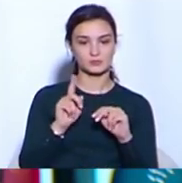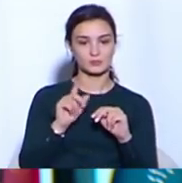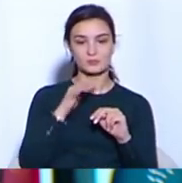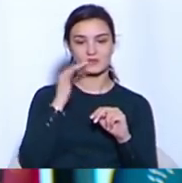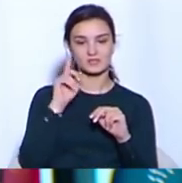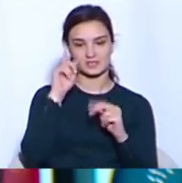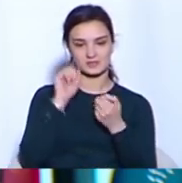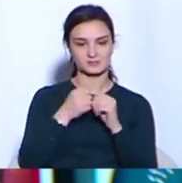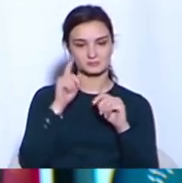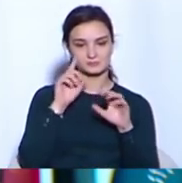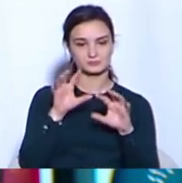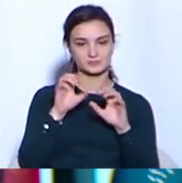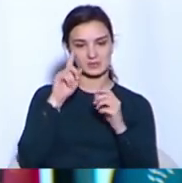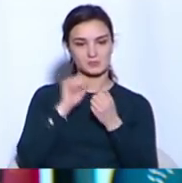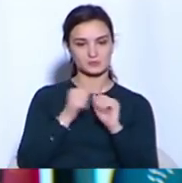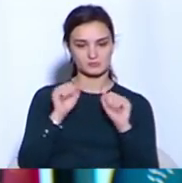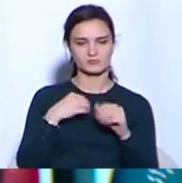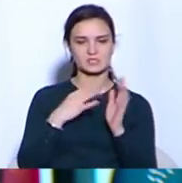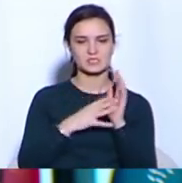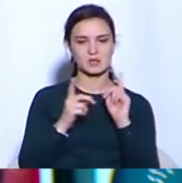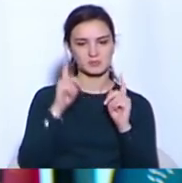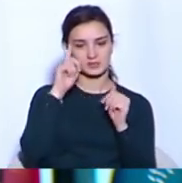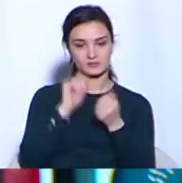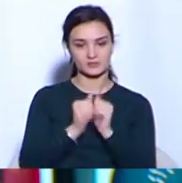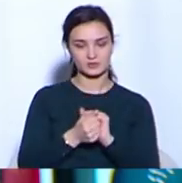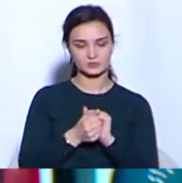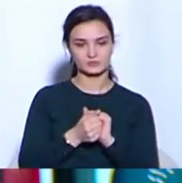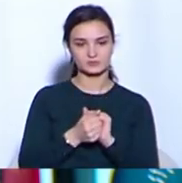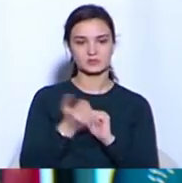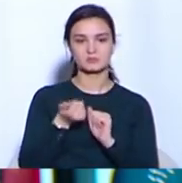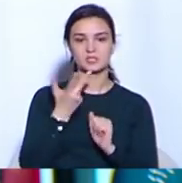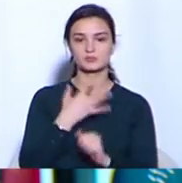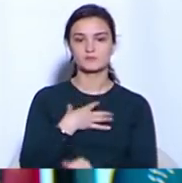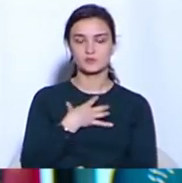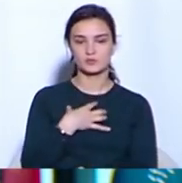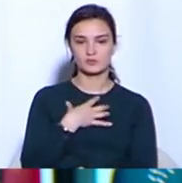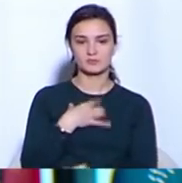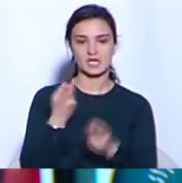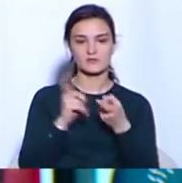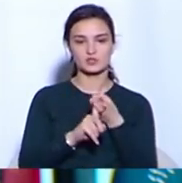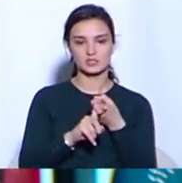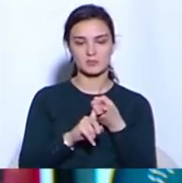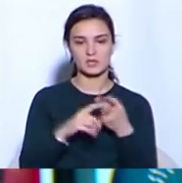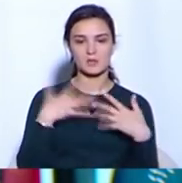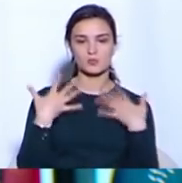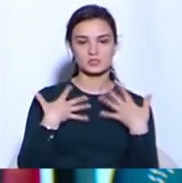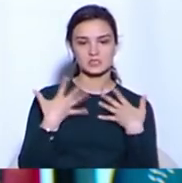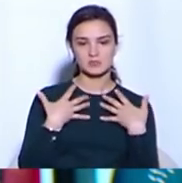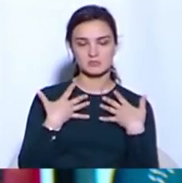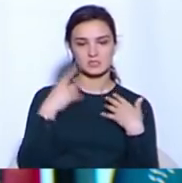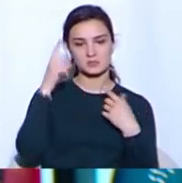რამის დამახსოვრება შეუძლია. ჩვენ 9 აპრილი გვახსოვს და რამდენად მნიშვნელოვანია ასოციაციები